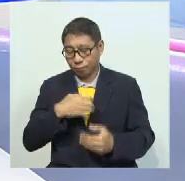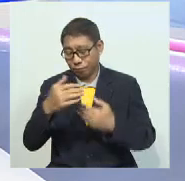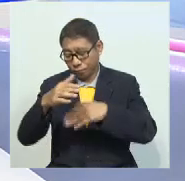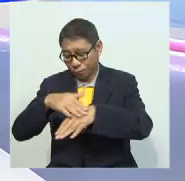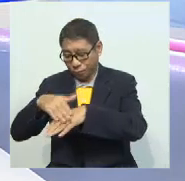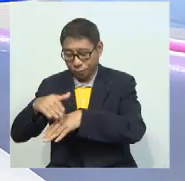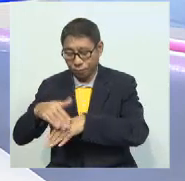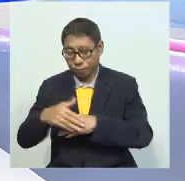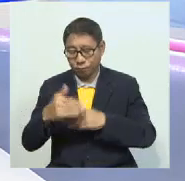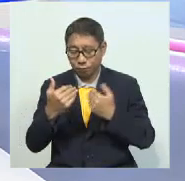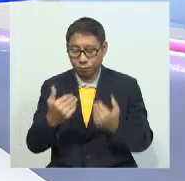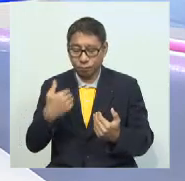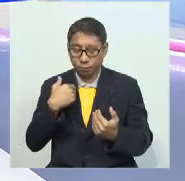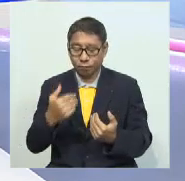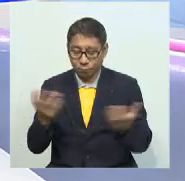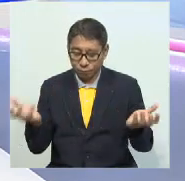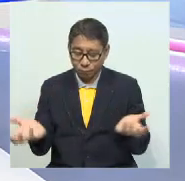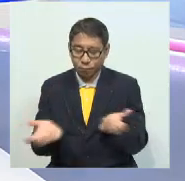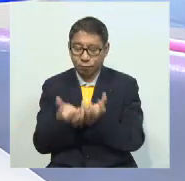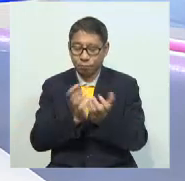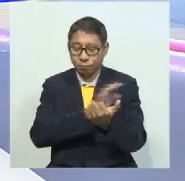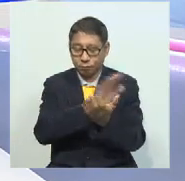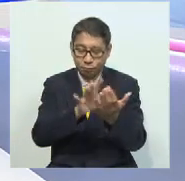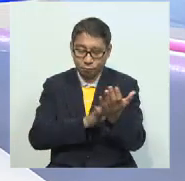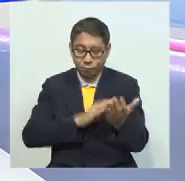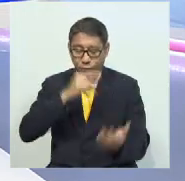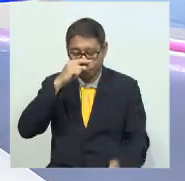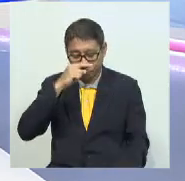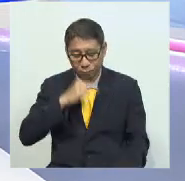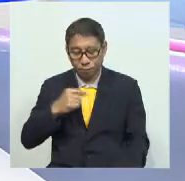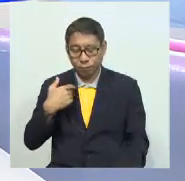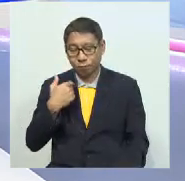ใช้วิจารณญาณนะครับยิ่งเรื่องนี้ส่งผลกระทบกับประเทศไทยด้วยนะครับเป็นวงกว้าง